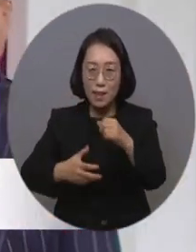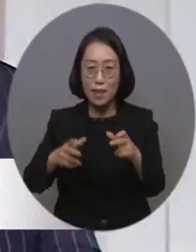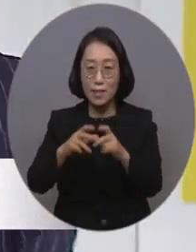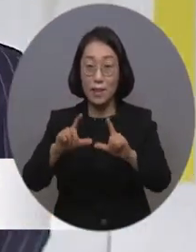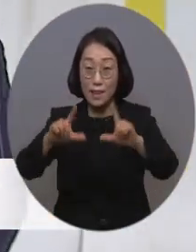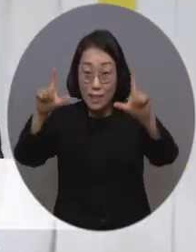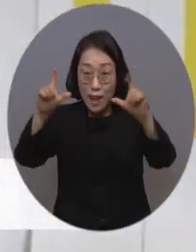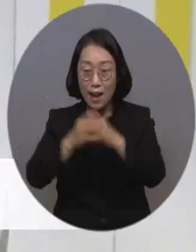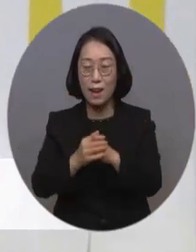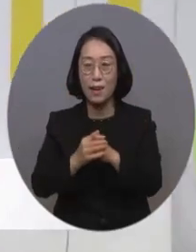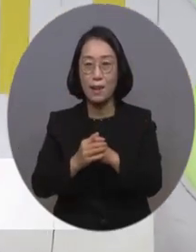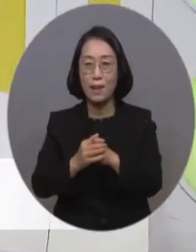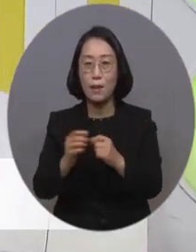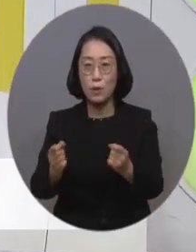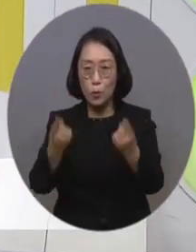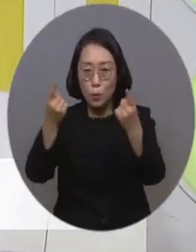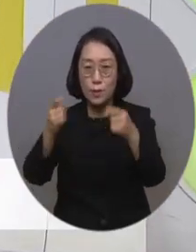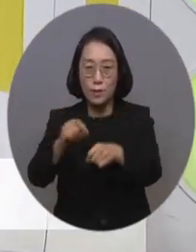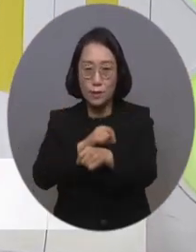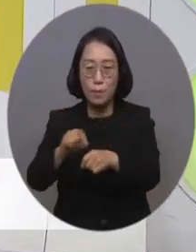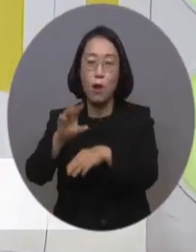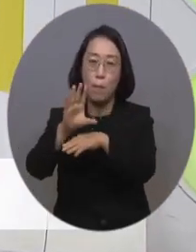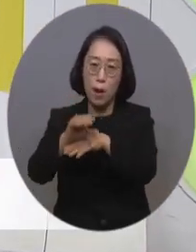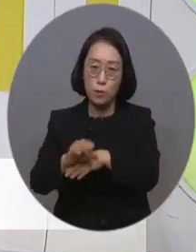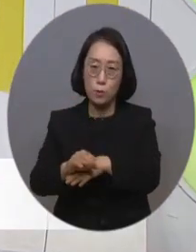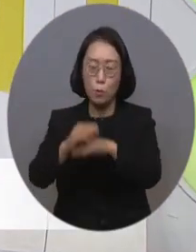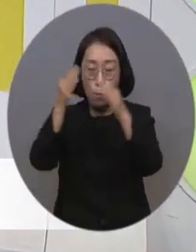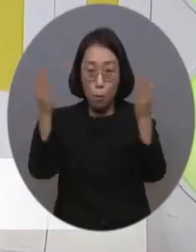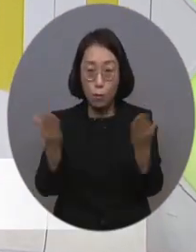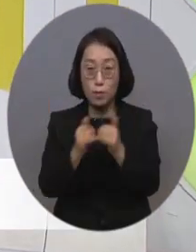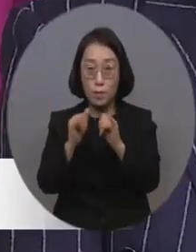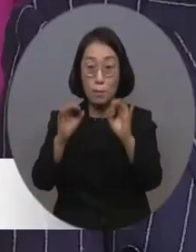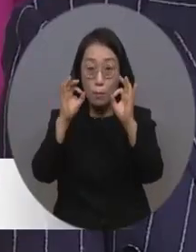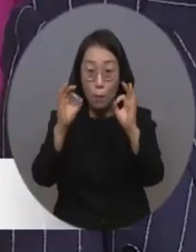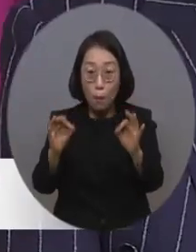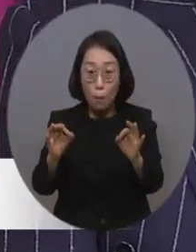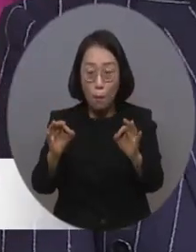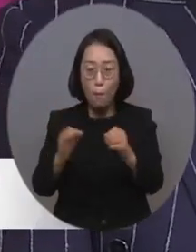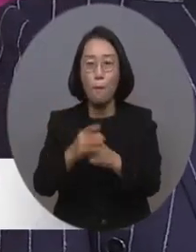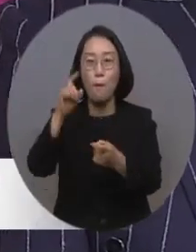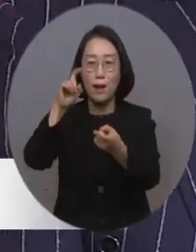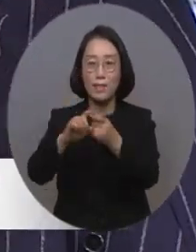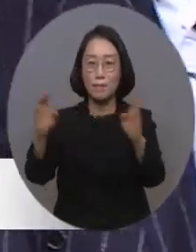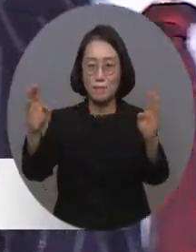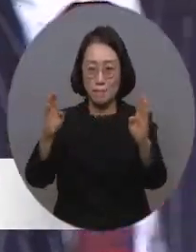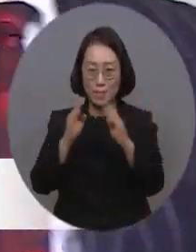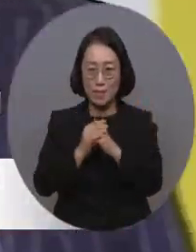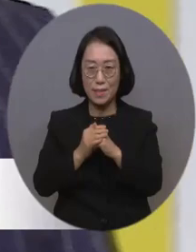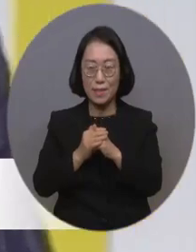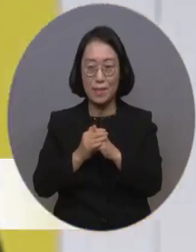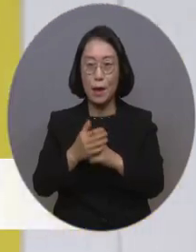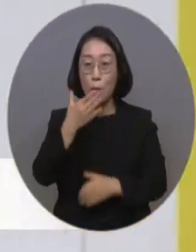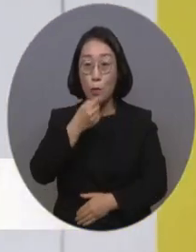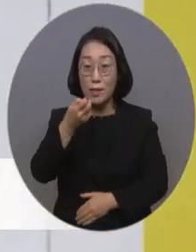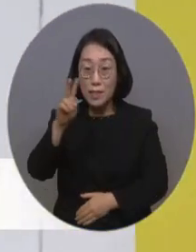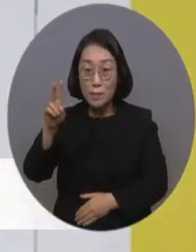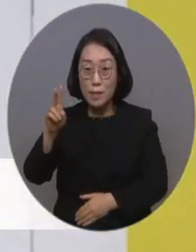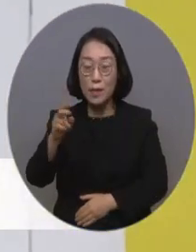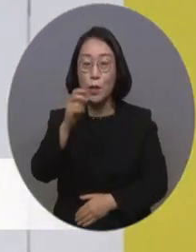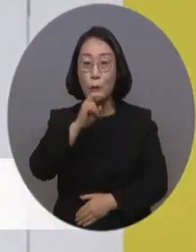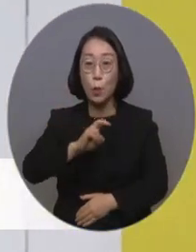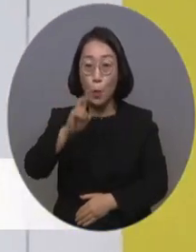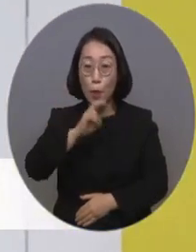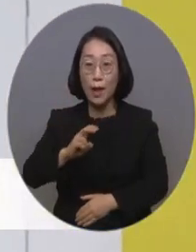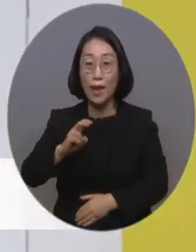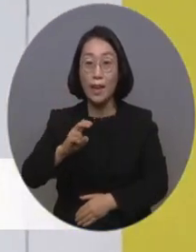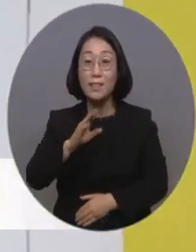맞아 특별한 방송을 선보이며 많은 주목을 받았습니다. 지난 2일 복지TV의 대표 프로그램인 생방송